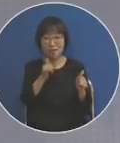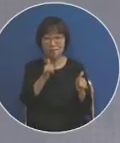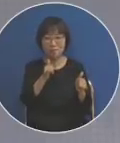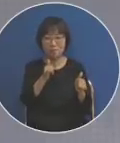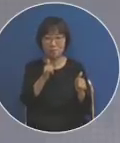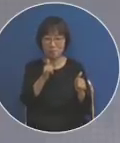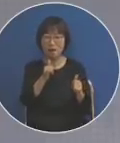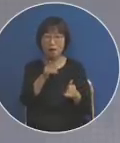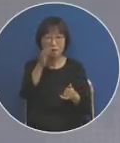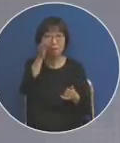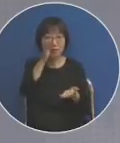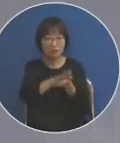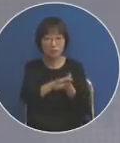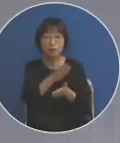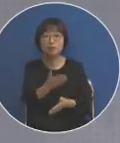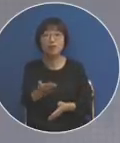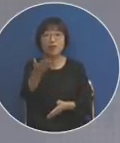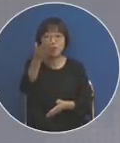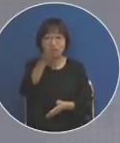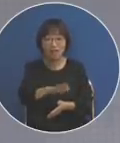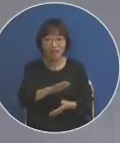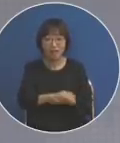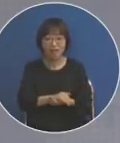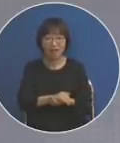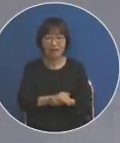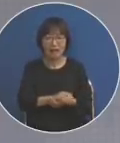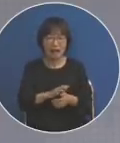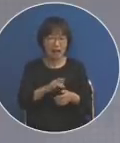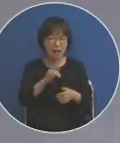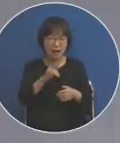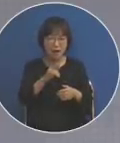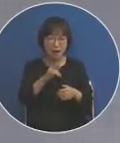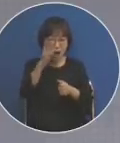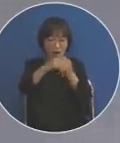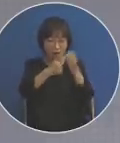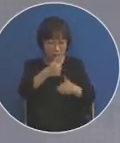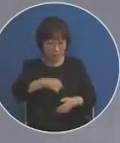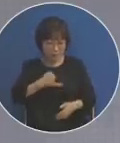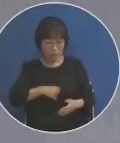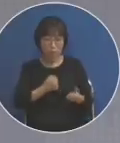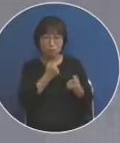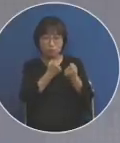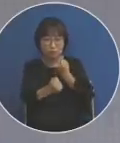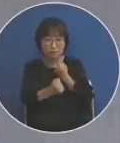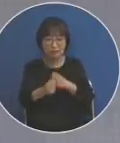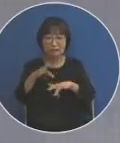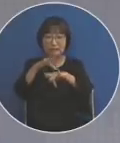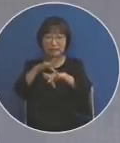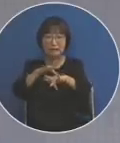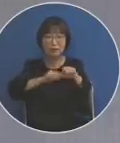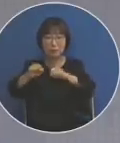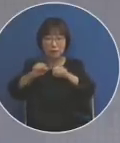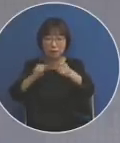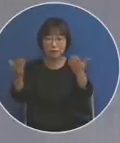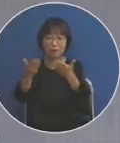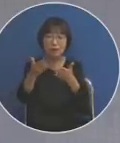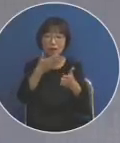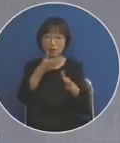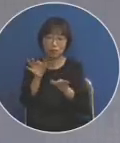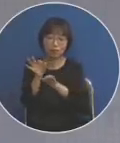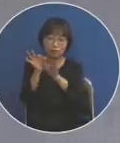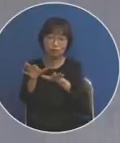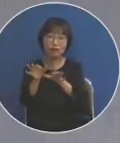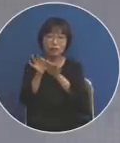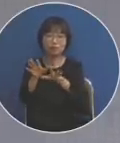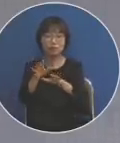세상에 결국 사단의 일에 다 투자하는 걸 봤습니다. But I saw that in conclusion they always invest their money or their things to